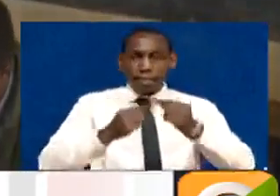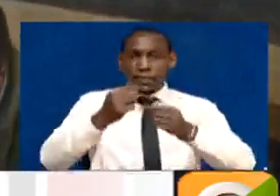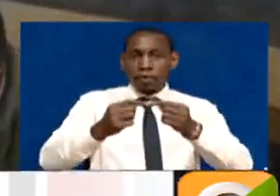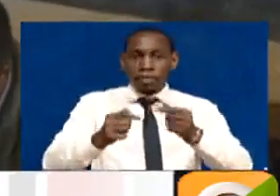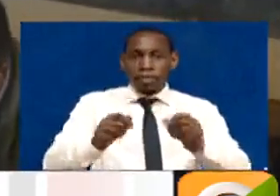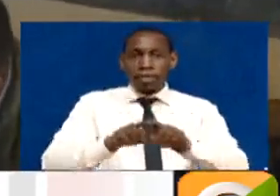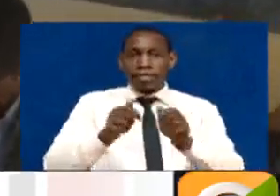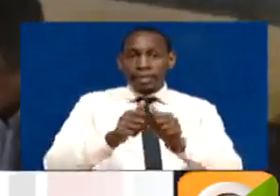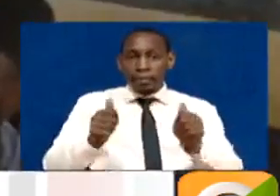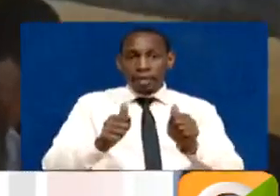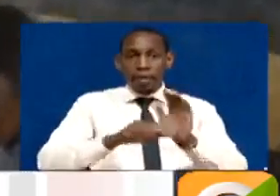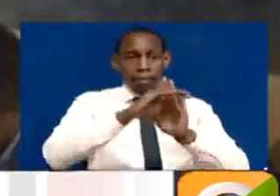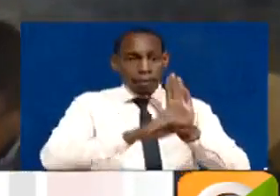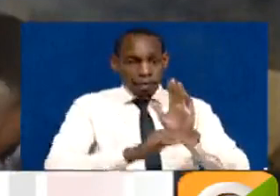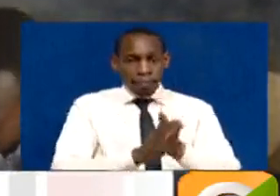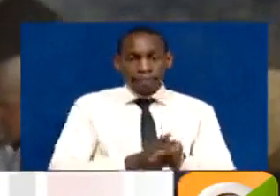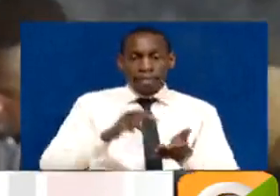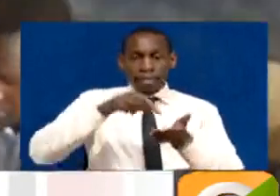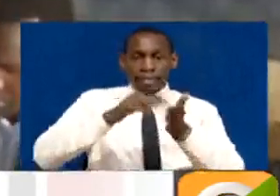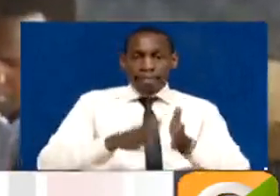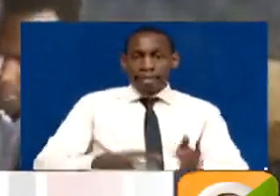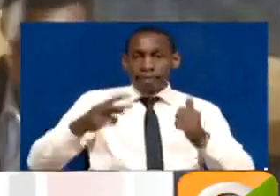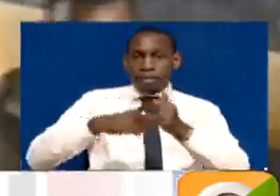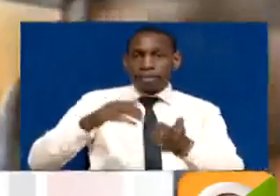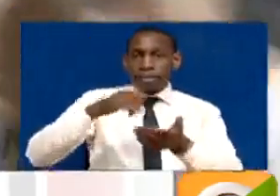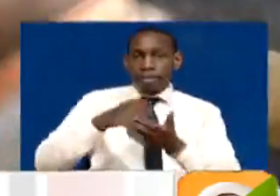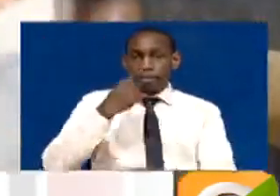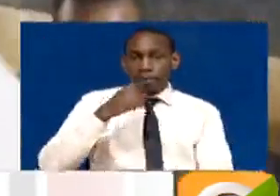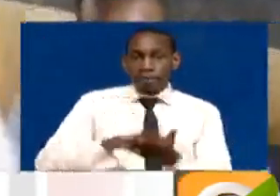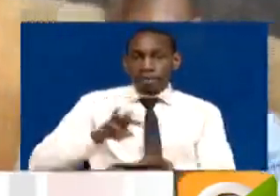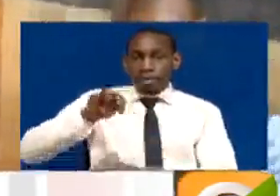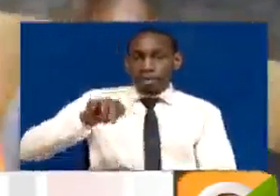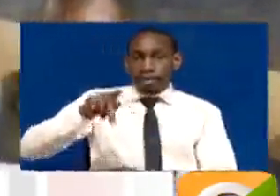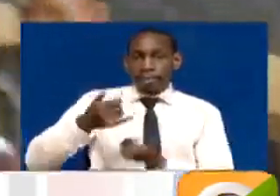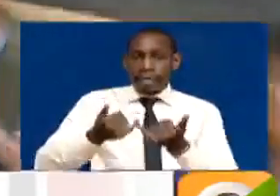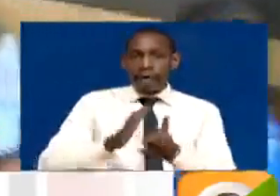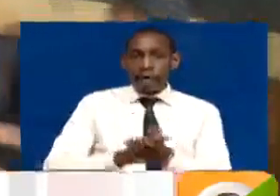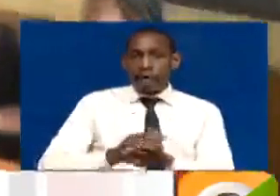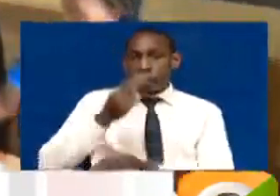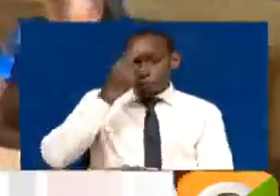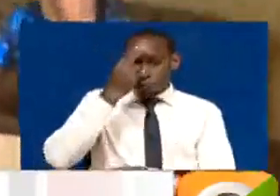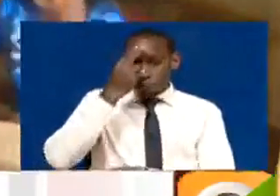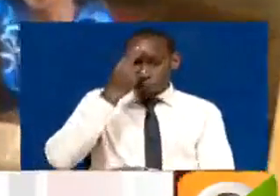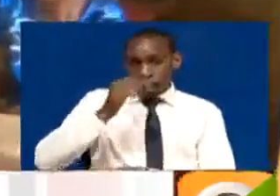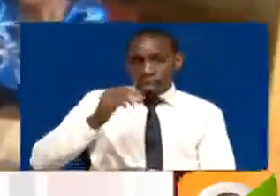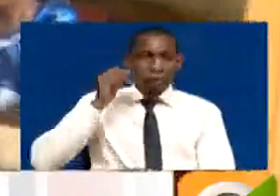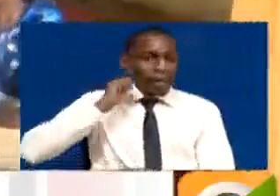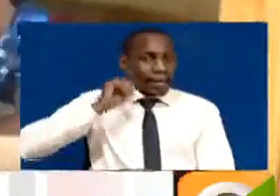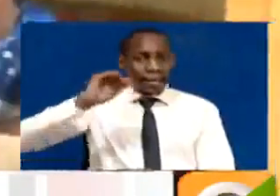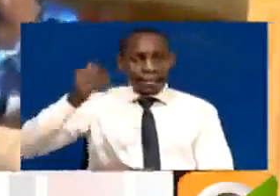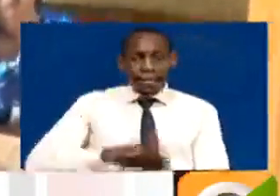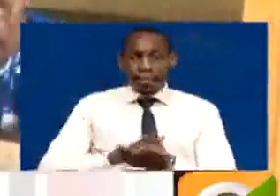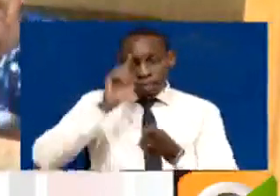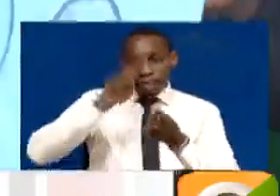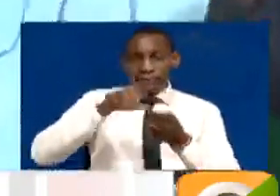kama ilivyoratibiwa hii leo. Wagombea saba miongoni mwao mbunge wa sasa wa Nandi Hills Alfred Keter